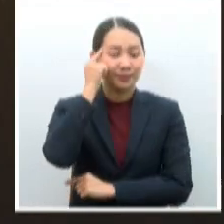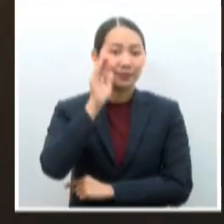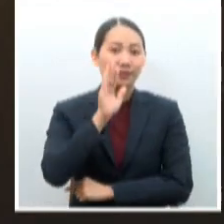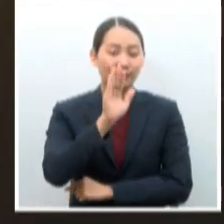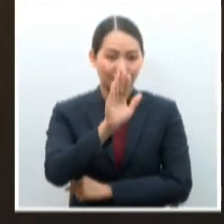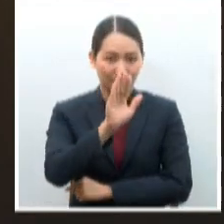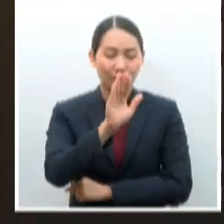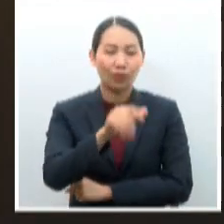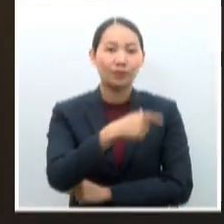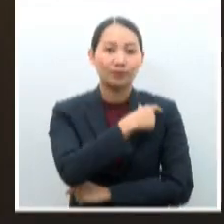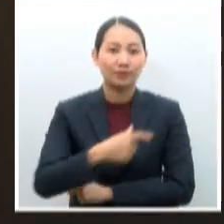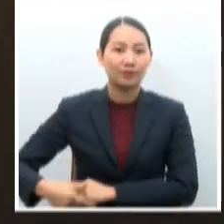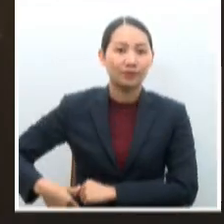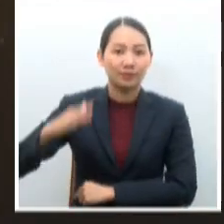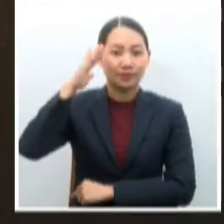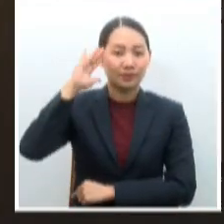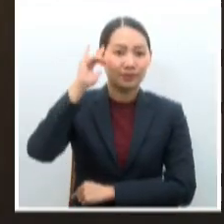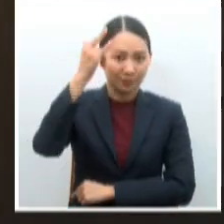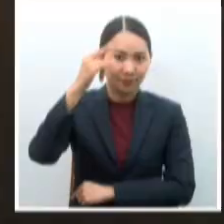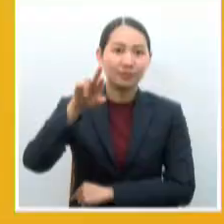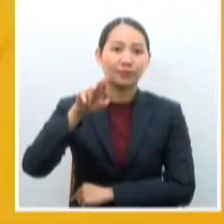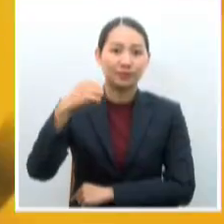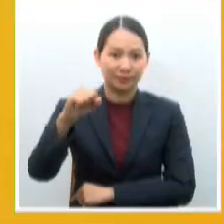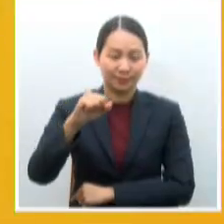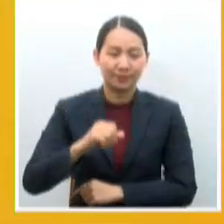มเด็จพระวชิรเกล้าเจ้าอยู่หัว